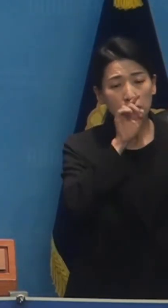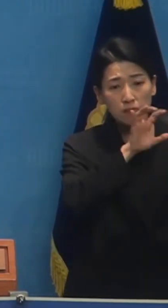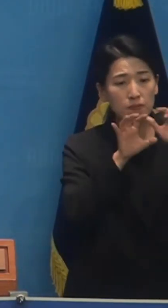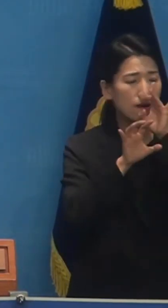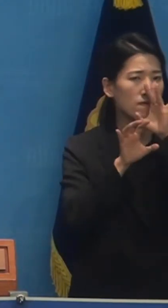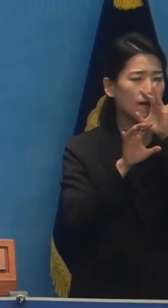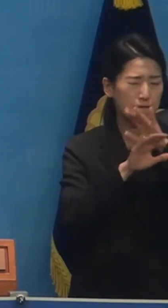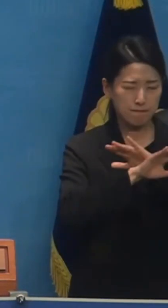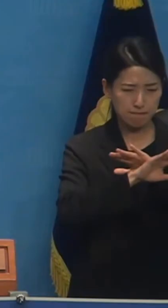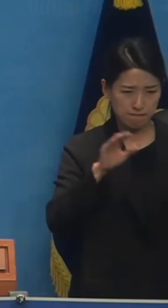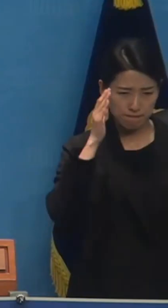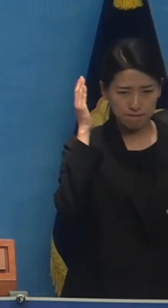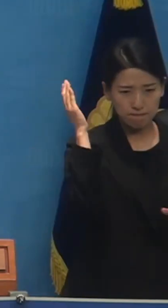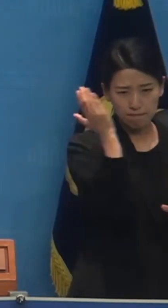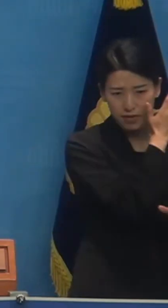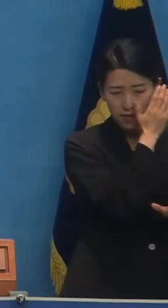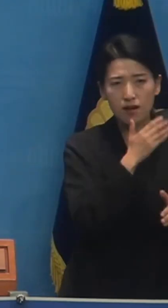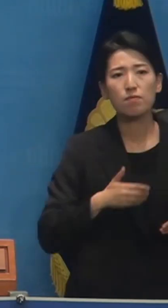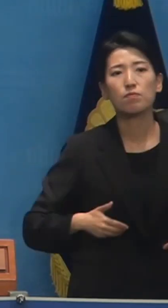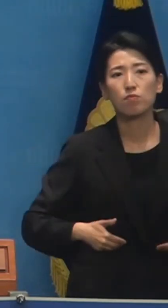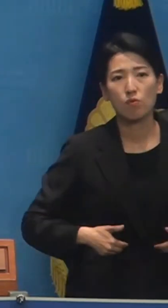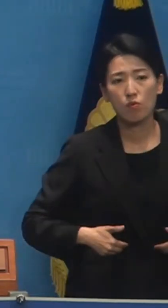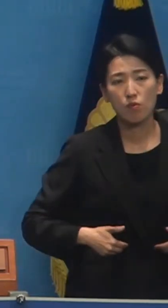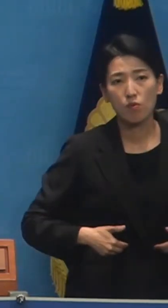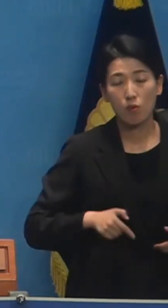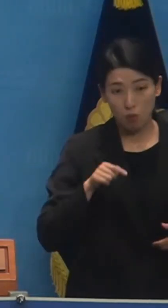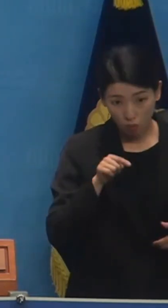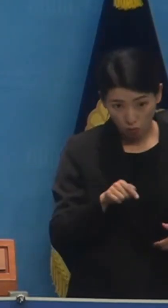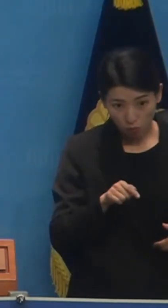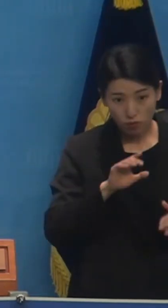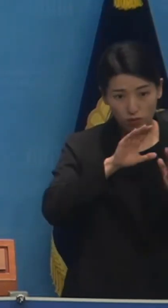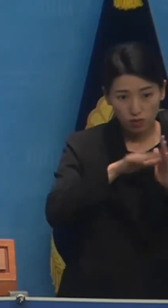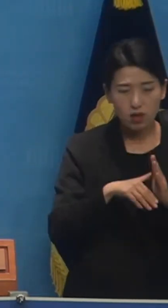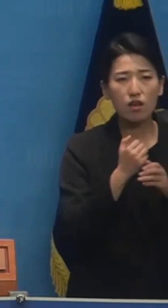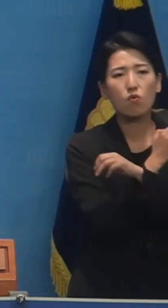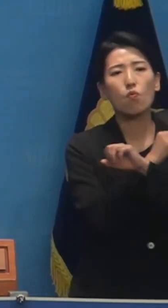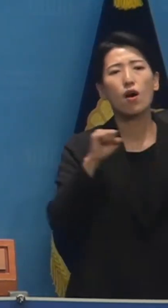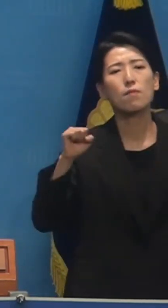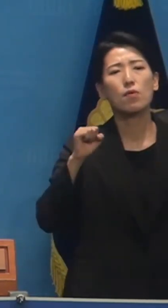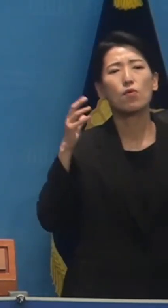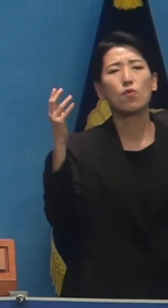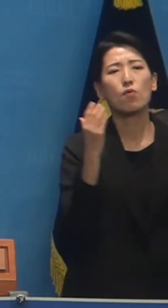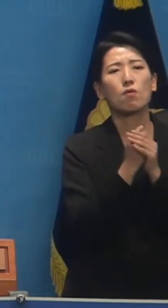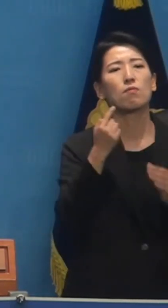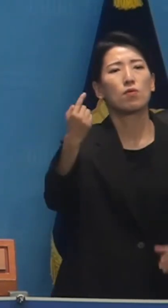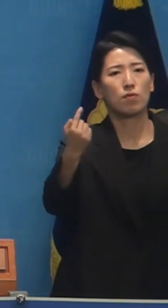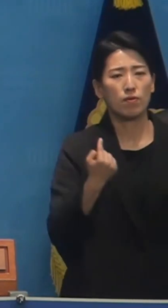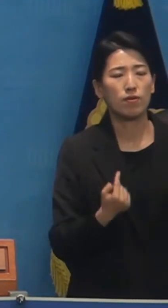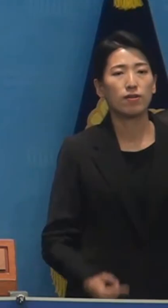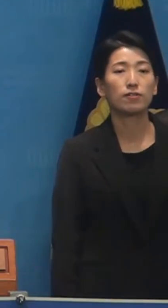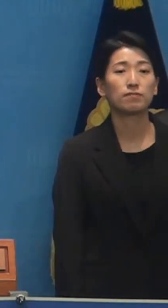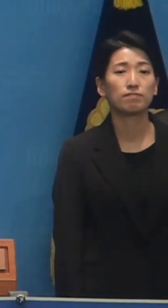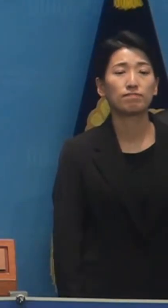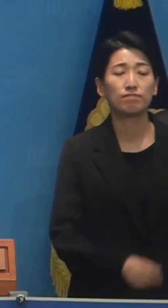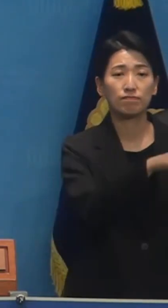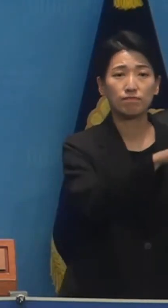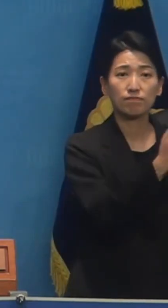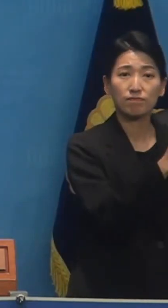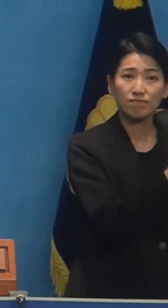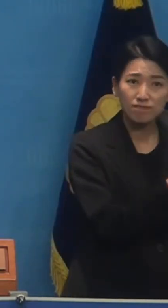합니다. 그래야 완전한 광복으로 나아갈 수 있다. 조봉환 선생은 참여정부